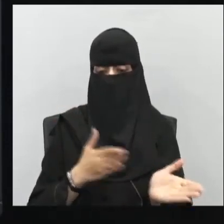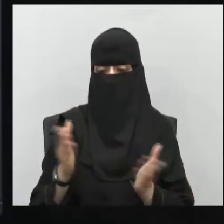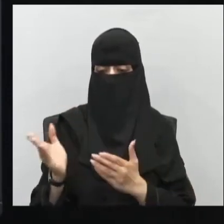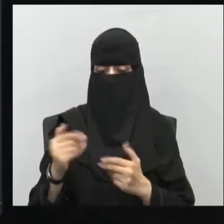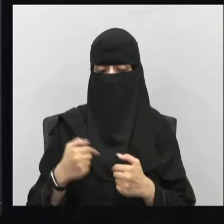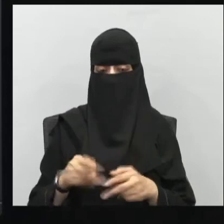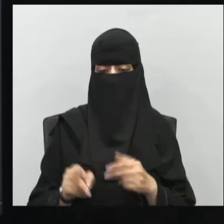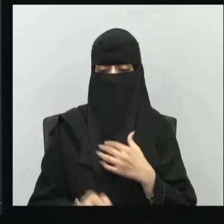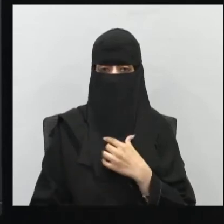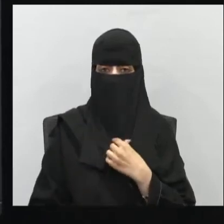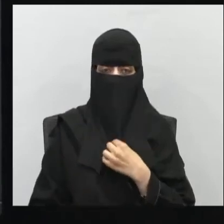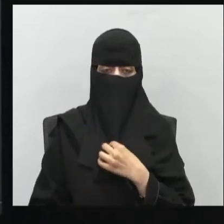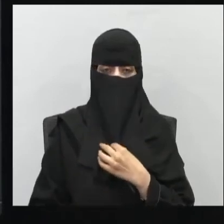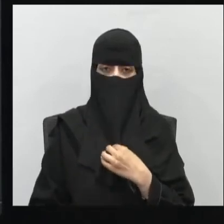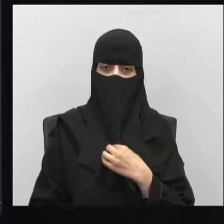بنا ننطلق.